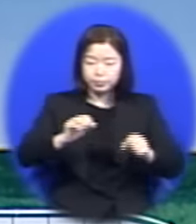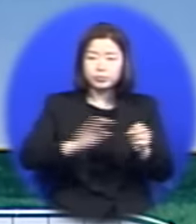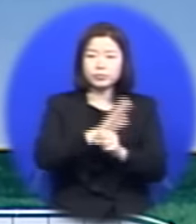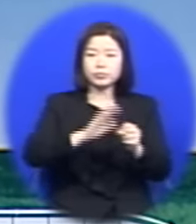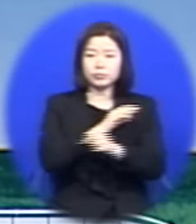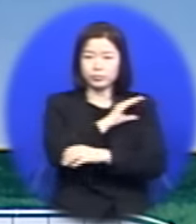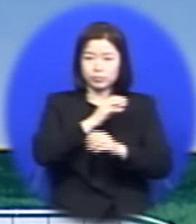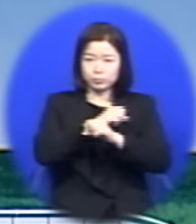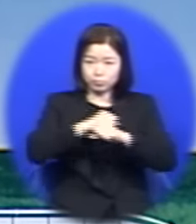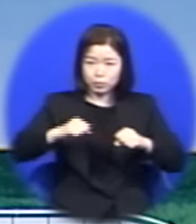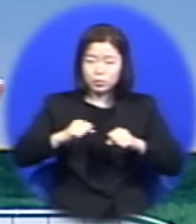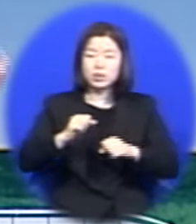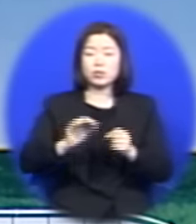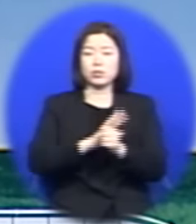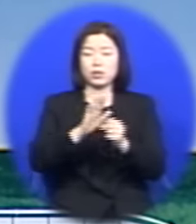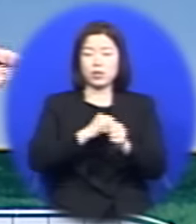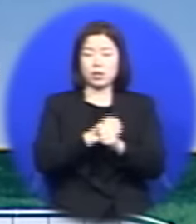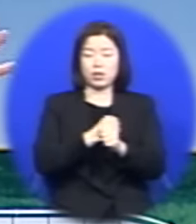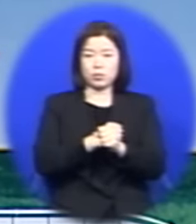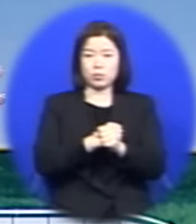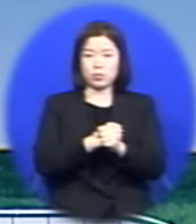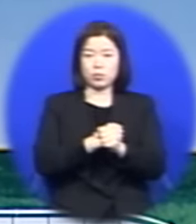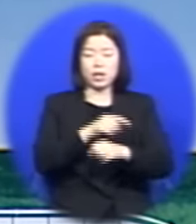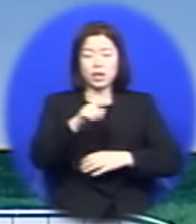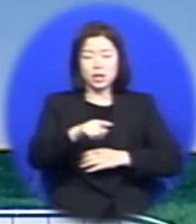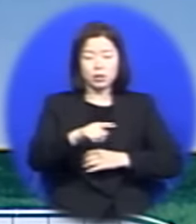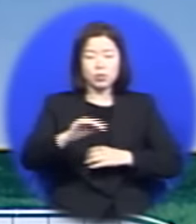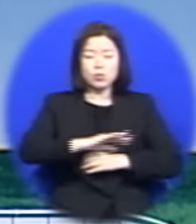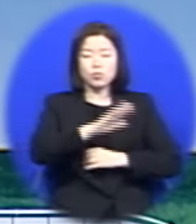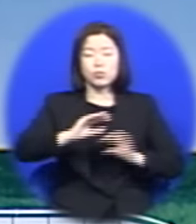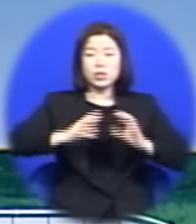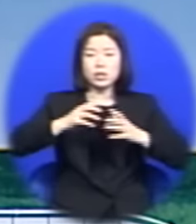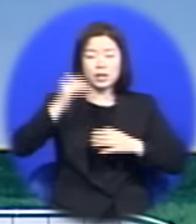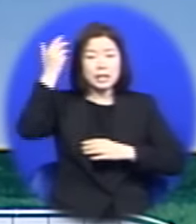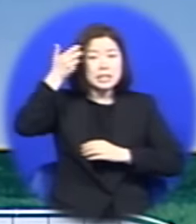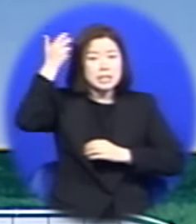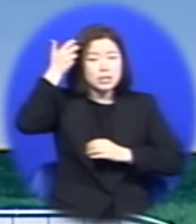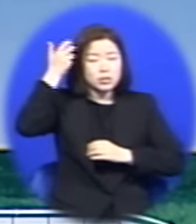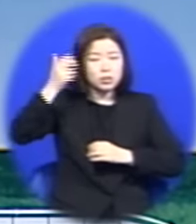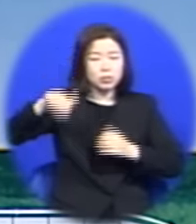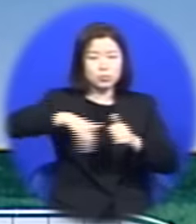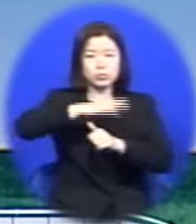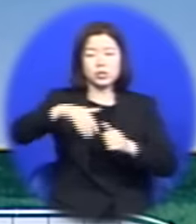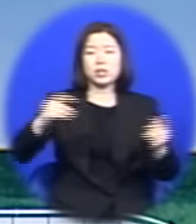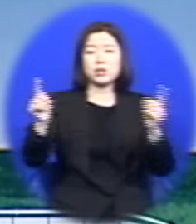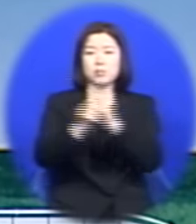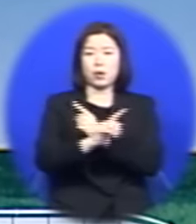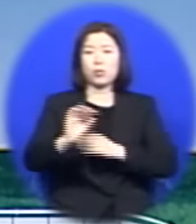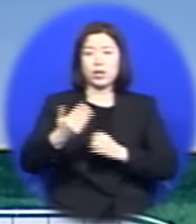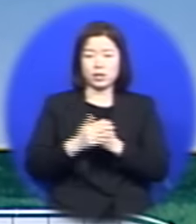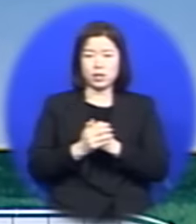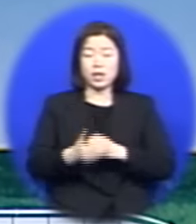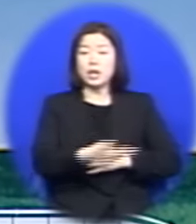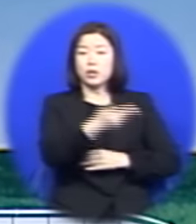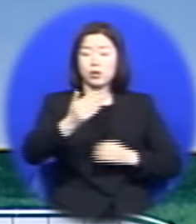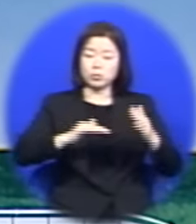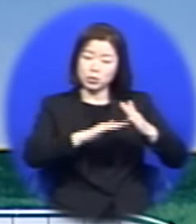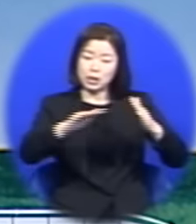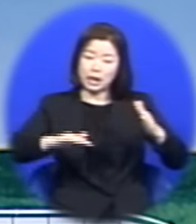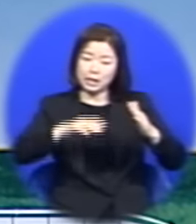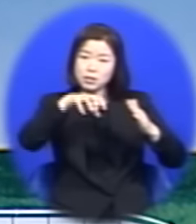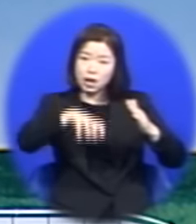용서하고 사랑하고, 그래서 우리나라의 영적인 분위기를 바꿔야 할 때입니다. 여러분, 가정에서부터 그래야 돼야